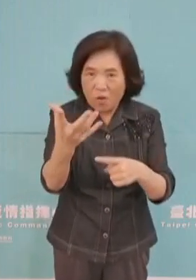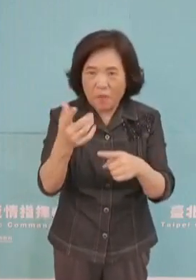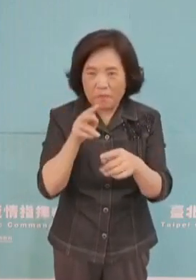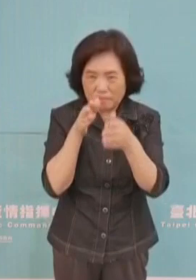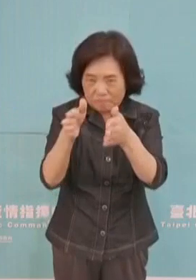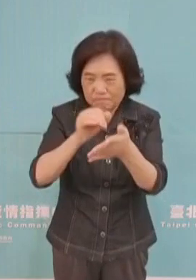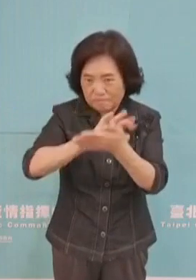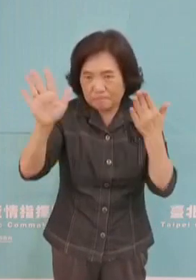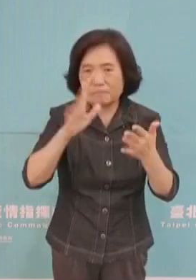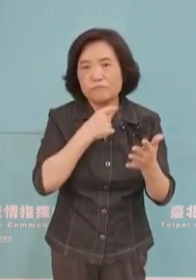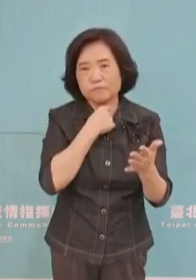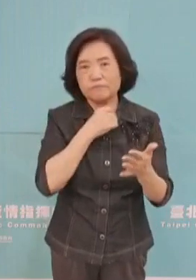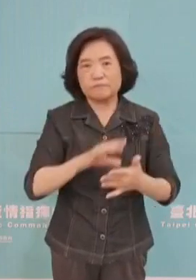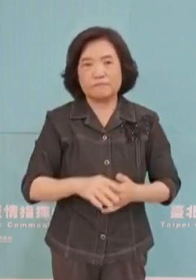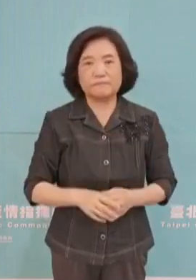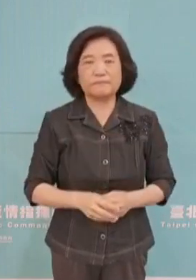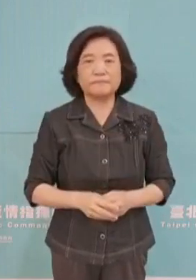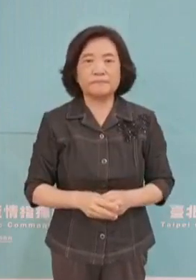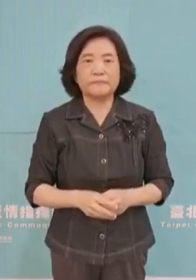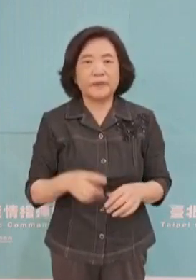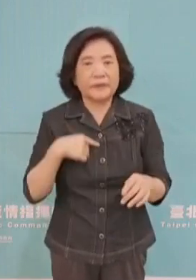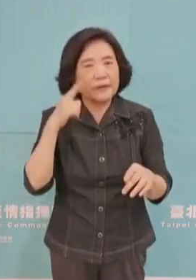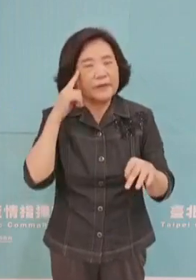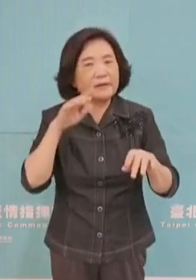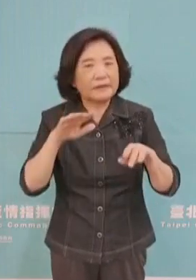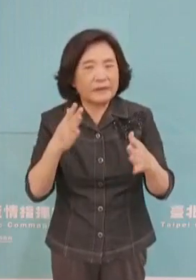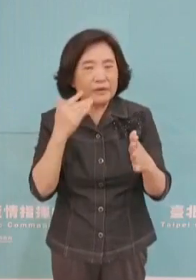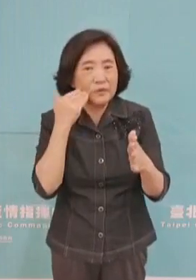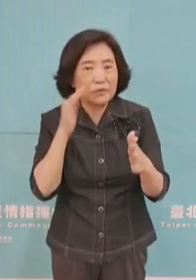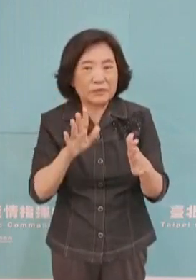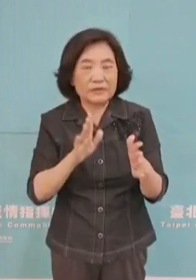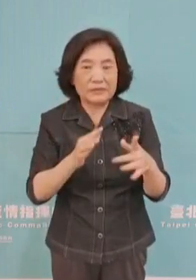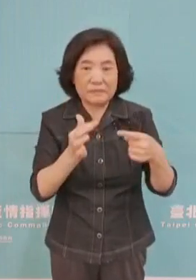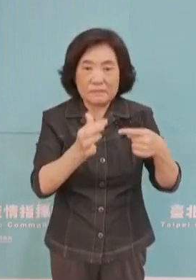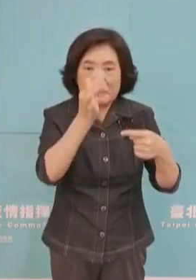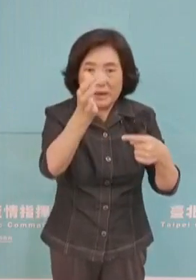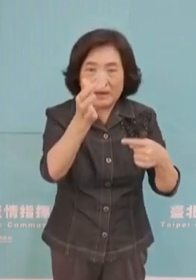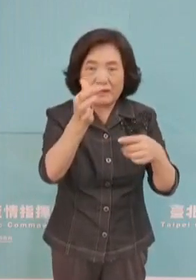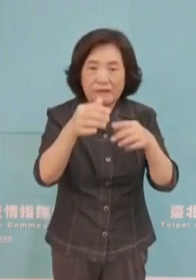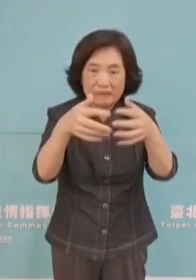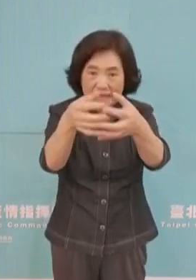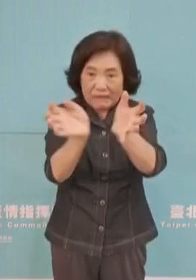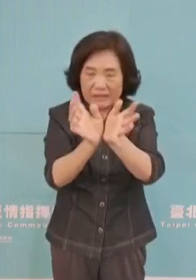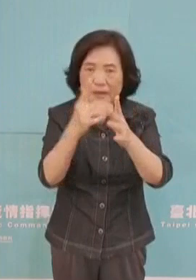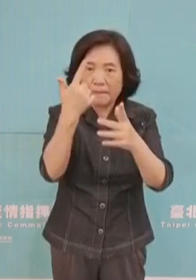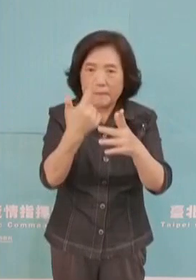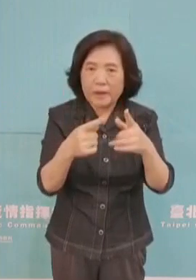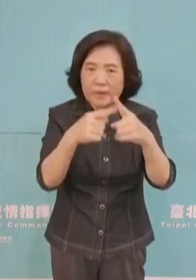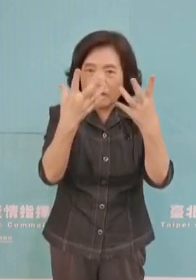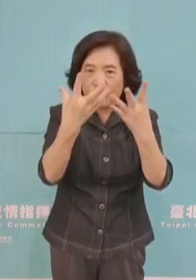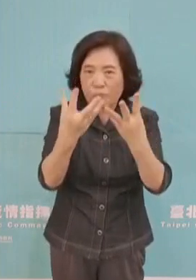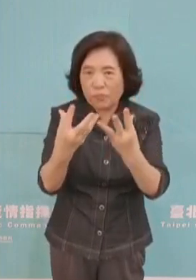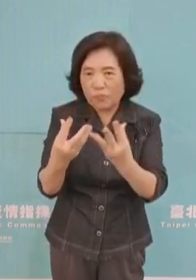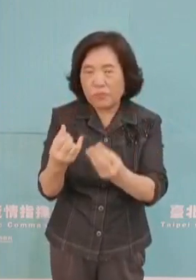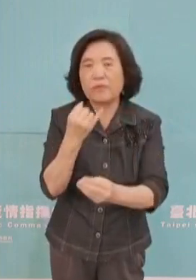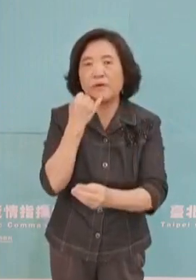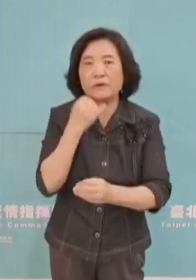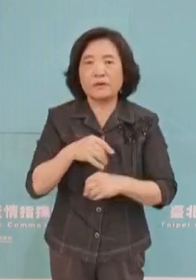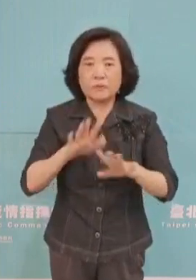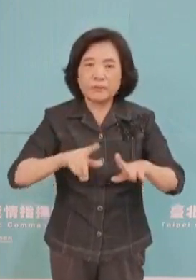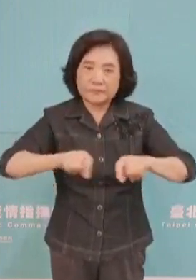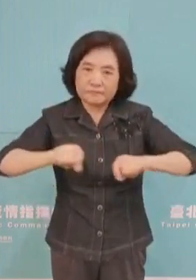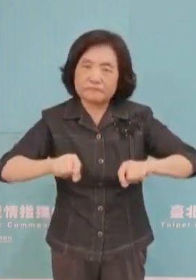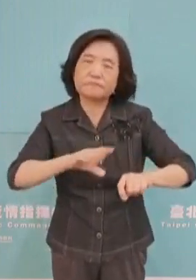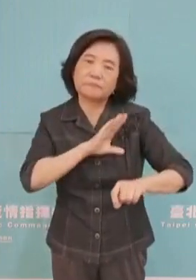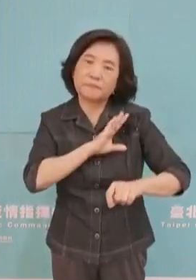哈，用这个方法。可以让这个确诊案例哈一步一步的减少，这是目前的作战计